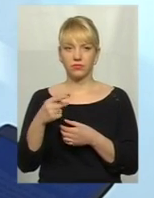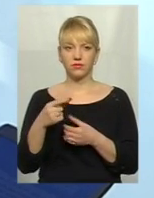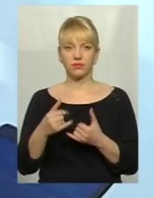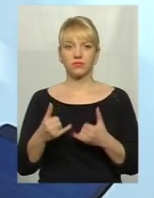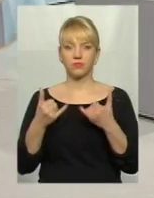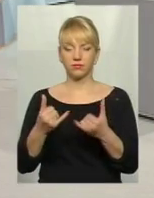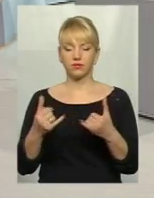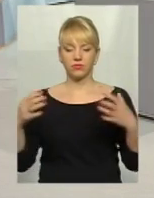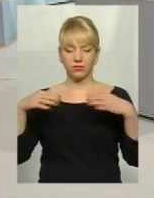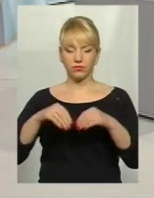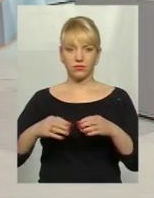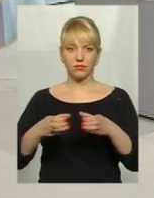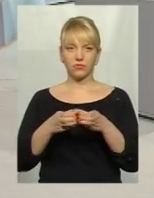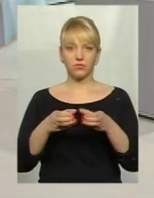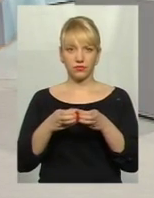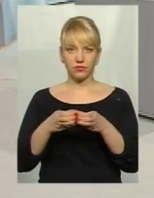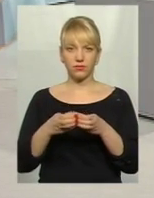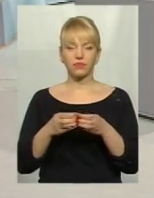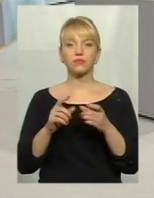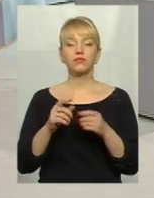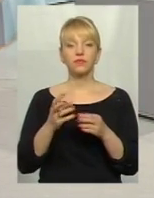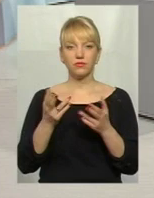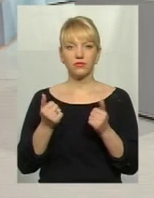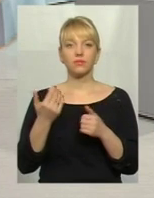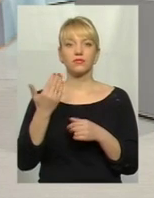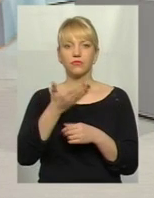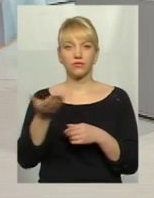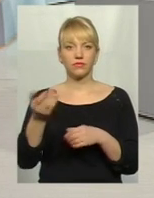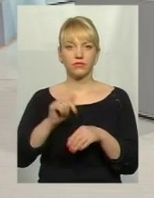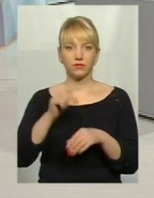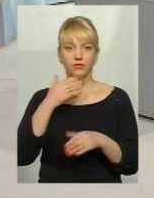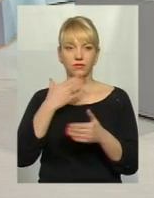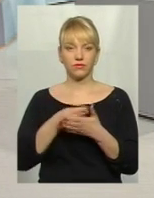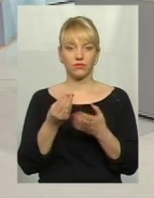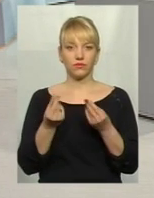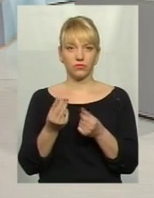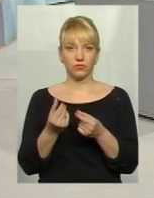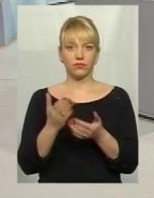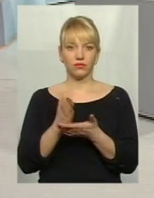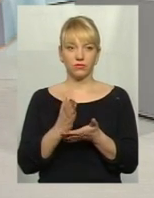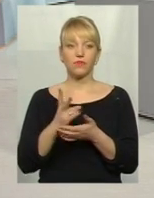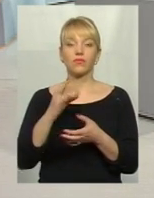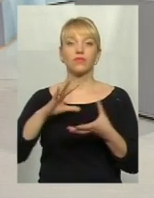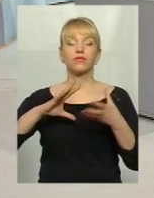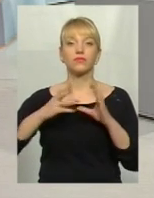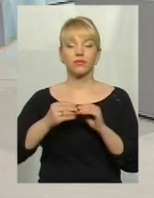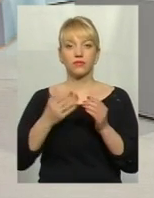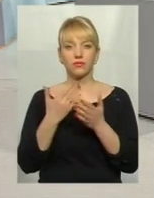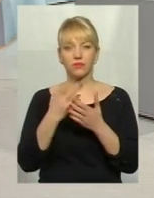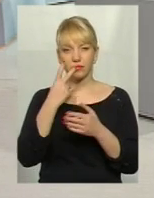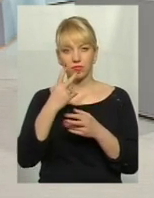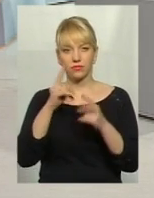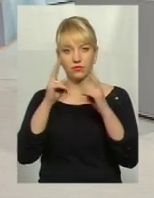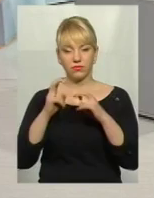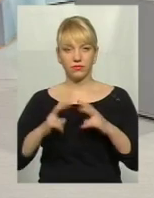об'єднання громад. Частково на мінус, тому що вони відчули наявність власних коштів. Хоча по великому результату, якщо проаналізувати